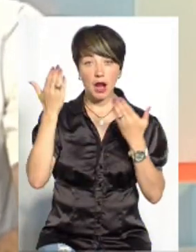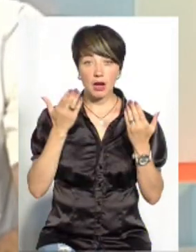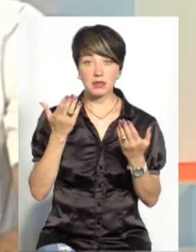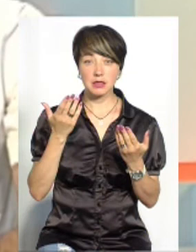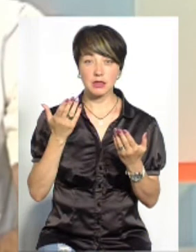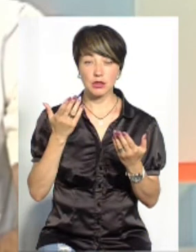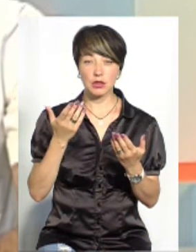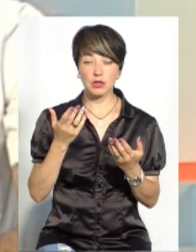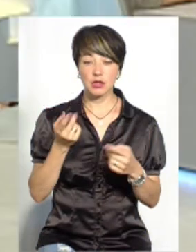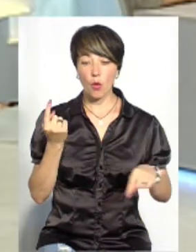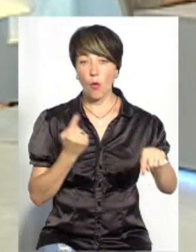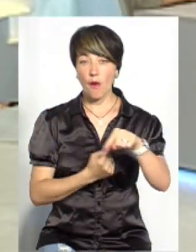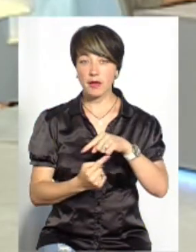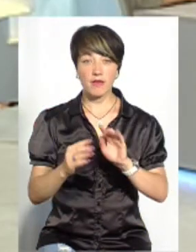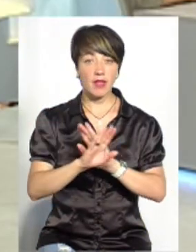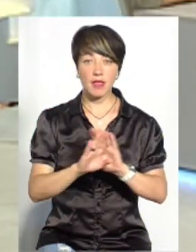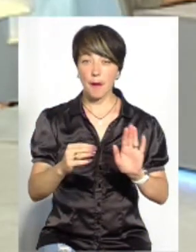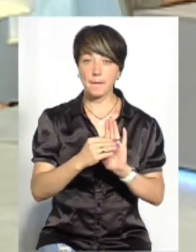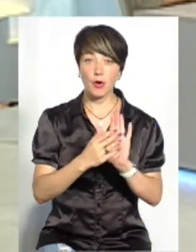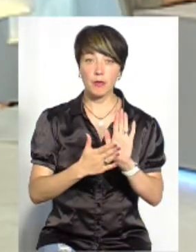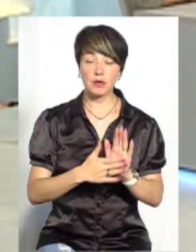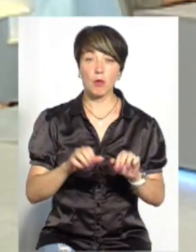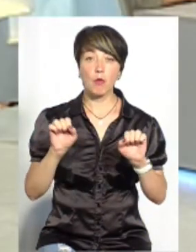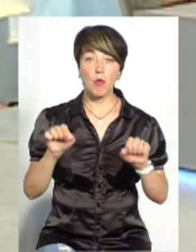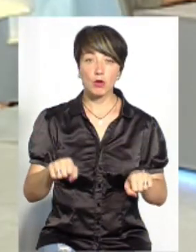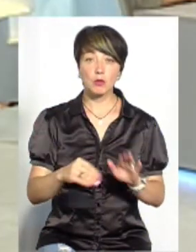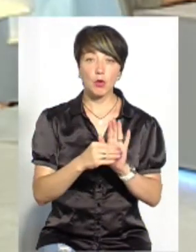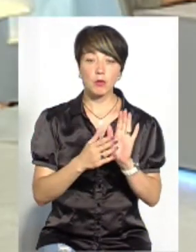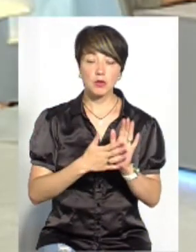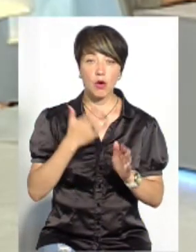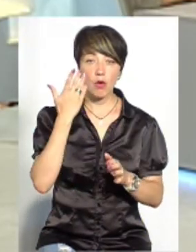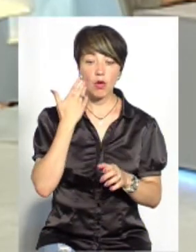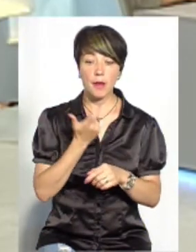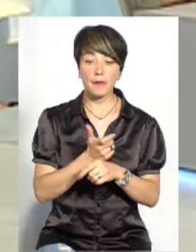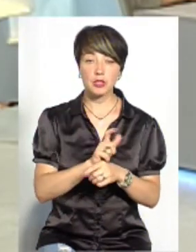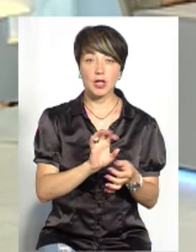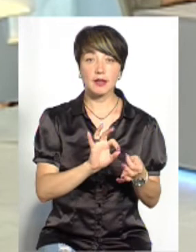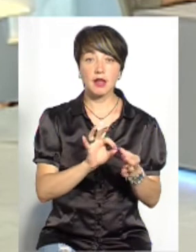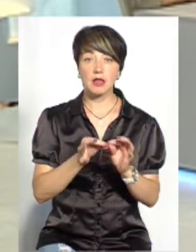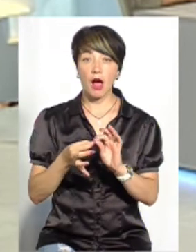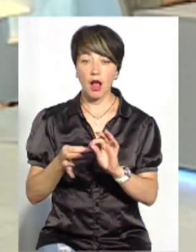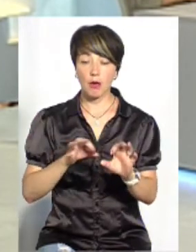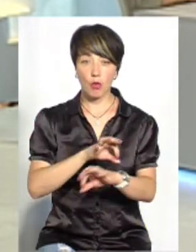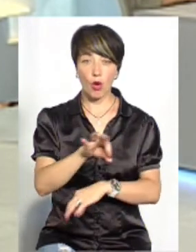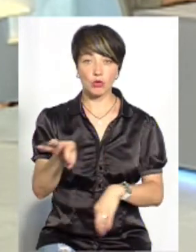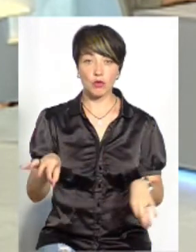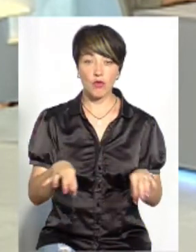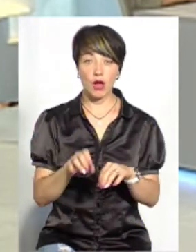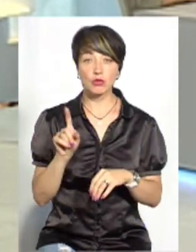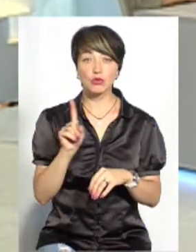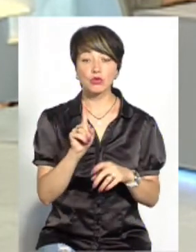не прописується. Кількість атракціонів може прописуватись вже при більш детальних якихось проєктуваннях.